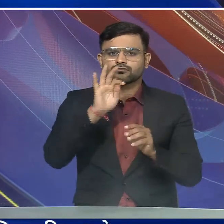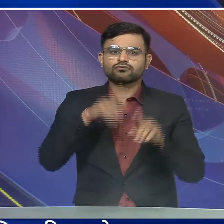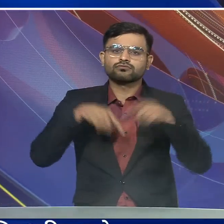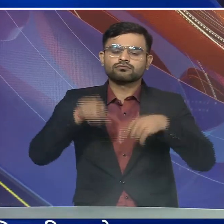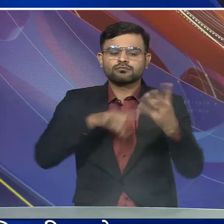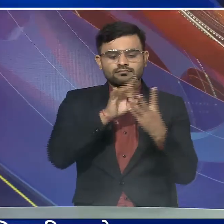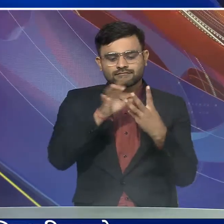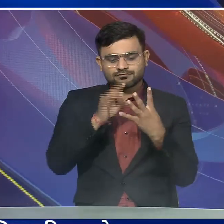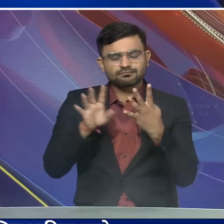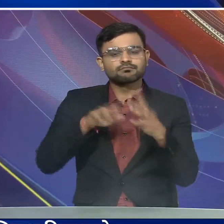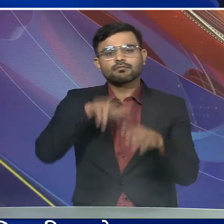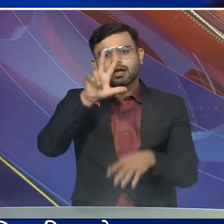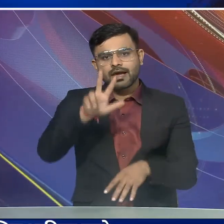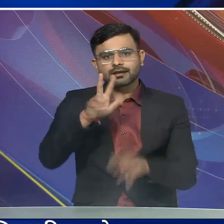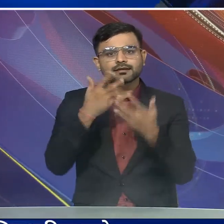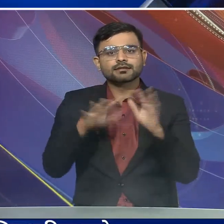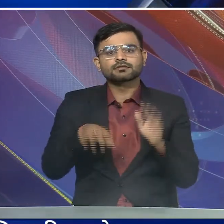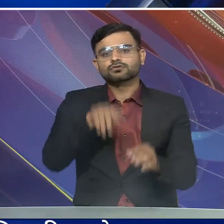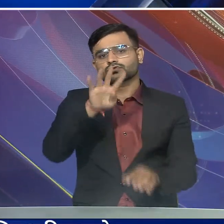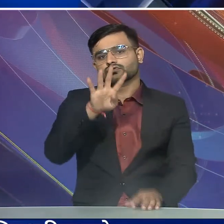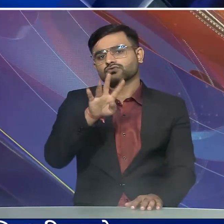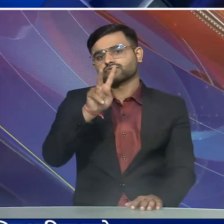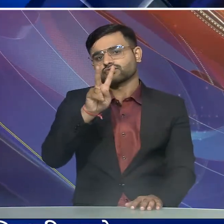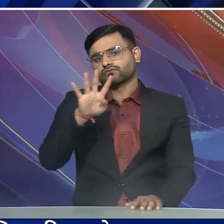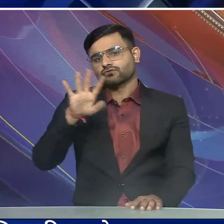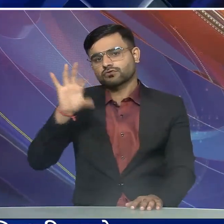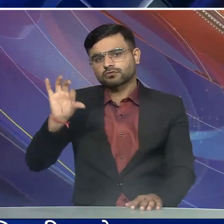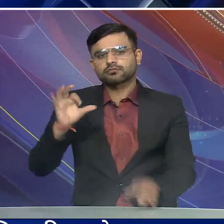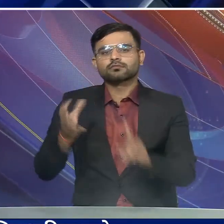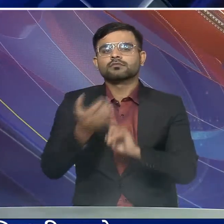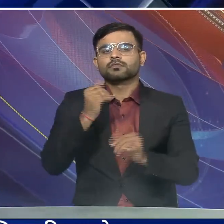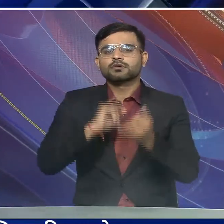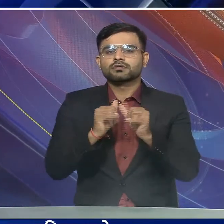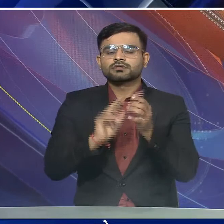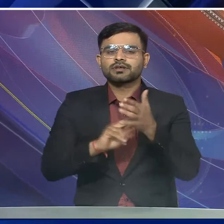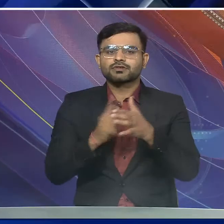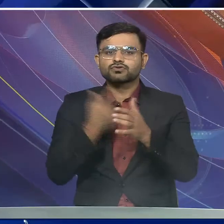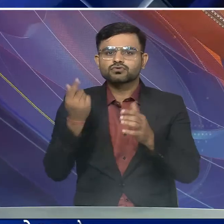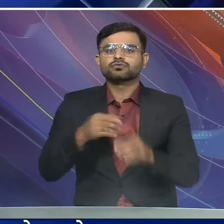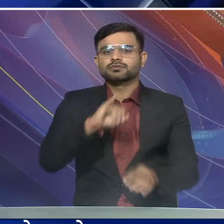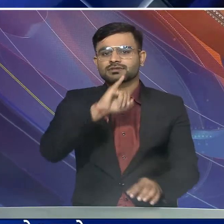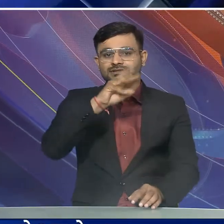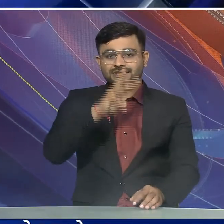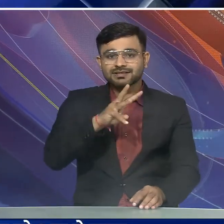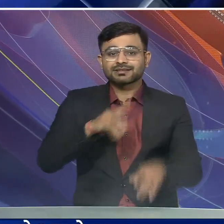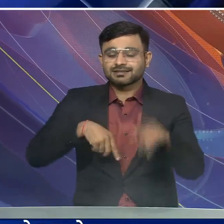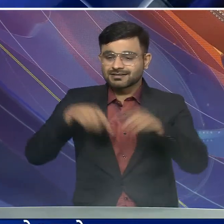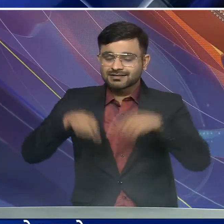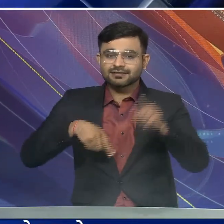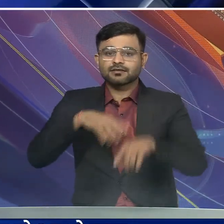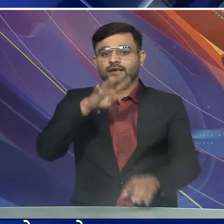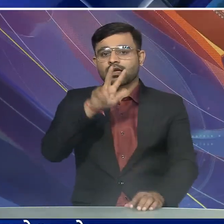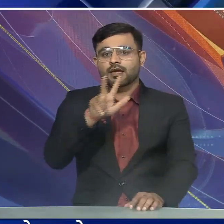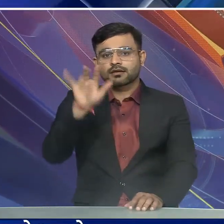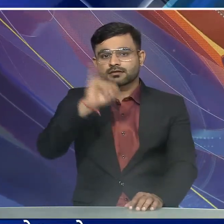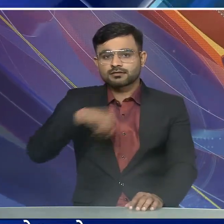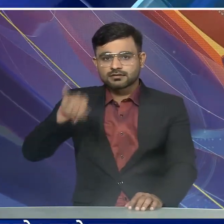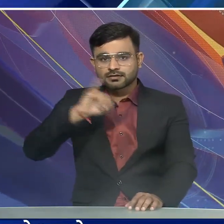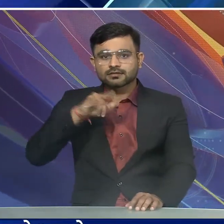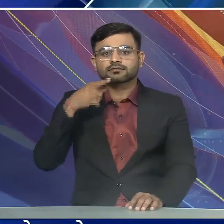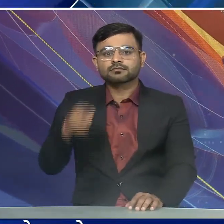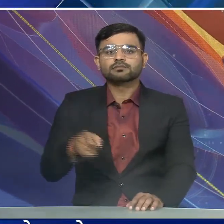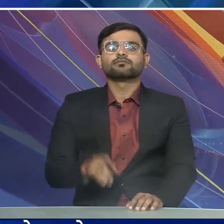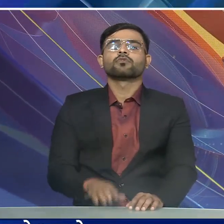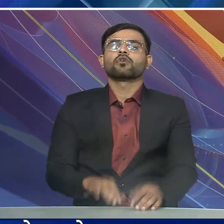आठ विकेट कंकर 240 रन ही बना सके संजू सैमसन ने 63 गेंद में 86 रन की परी खेली जबकि